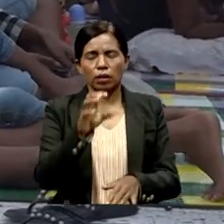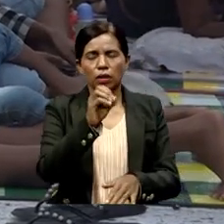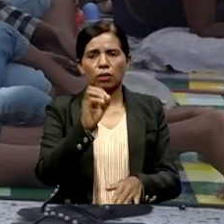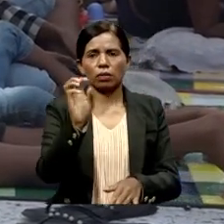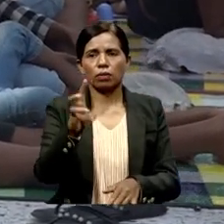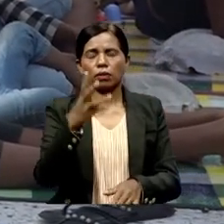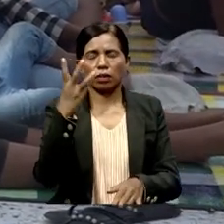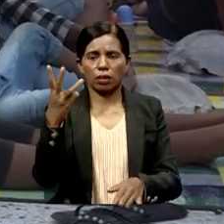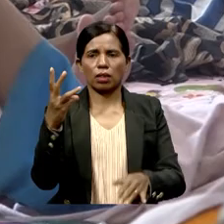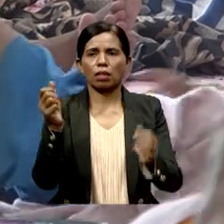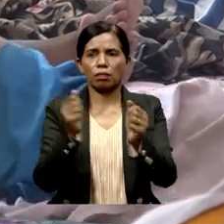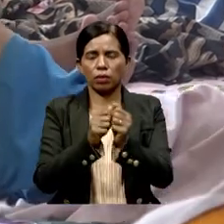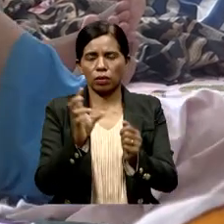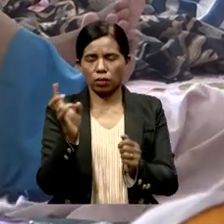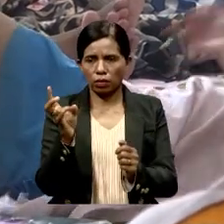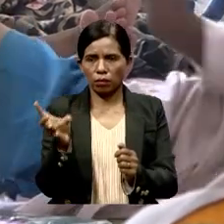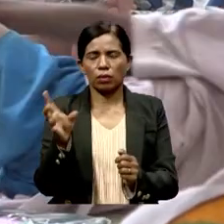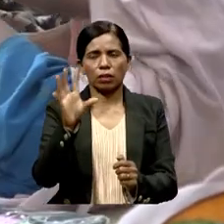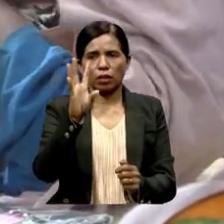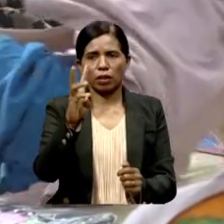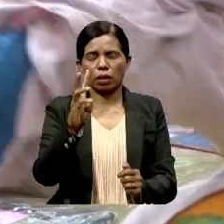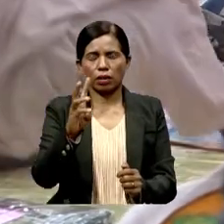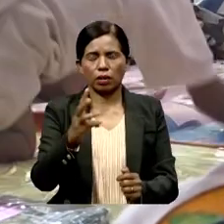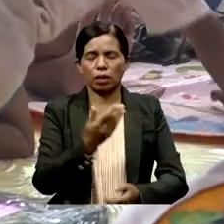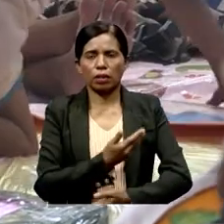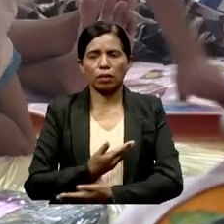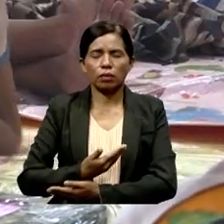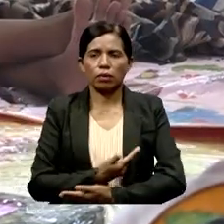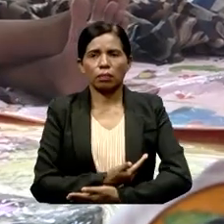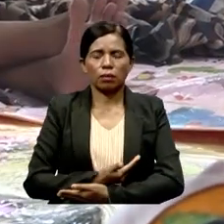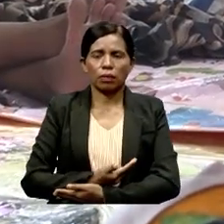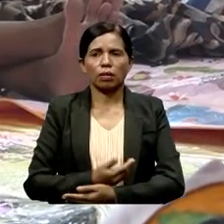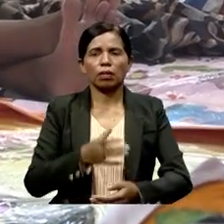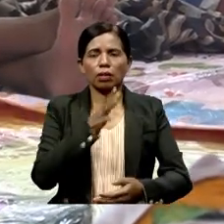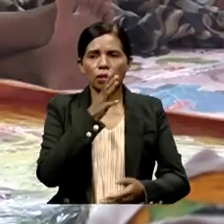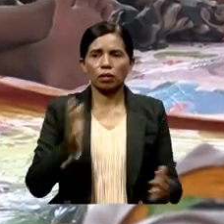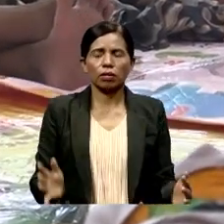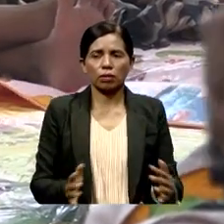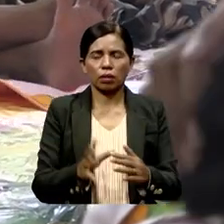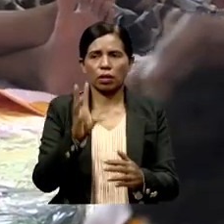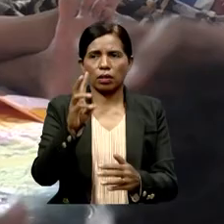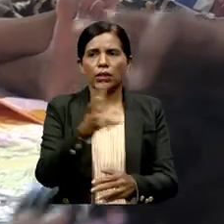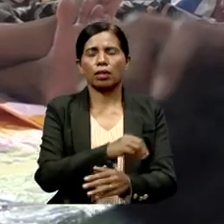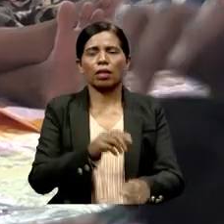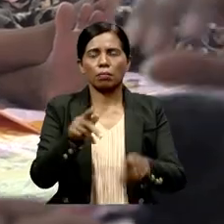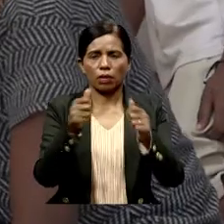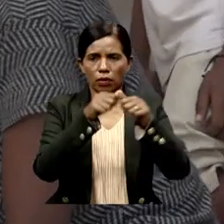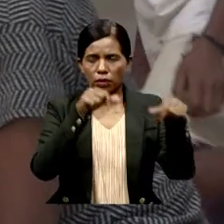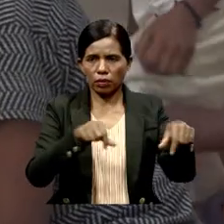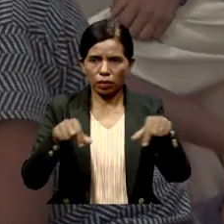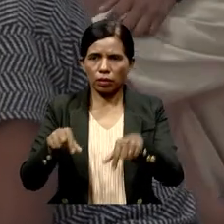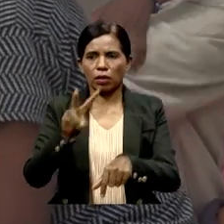resinen hamutuk itunun resinen inan fosusu sanu resin tolu inang isin rua nen no ema ho deficiencia nen